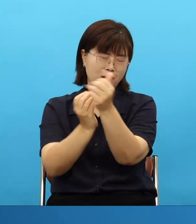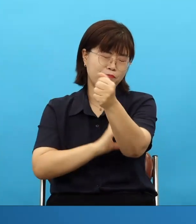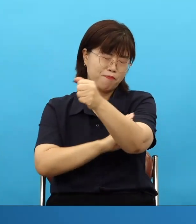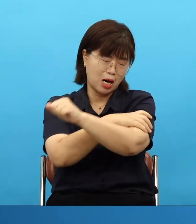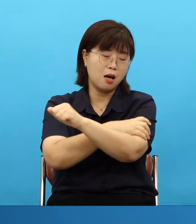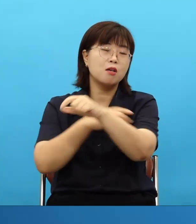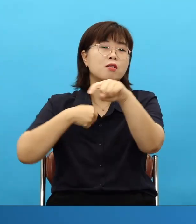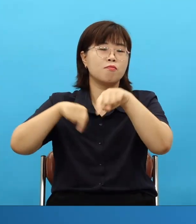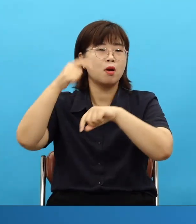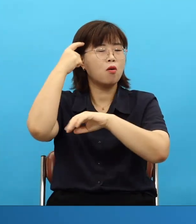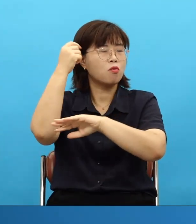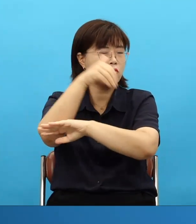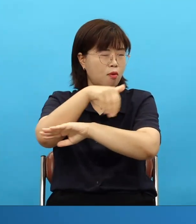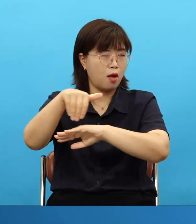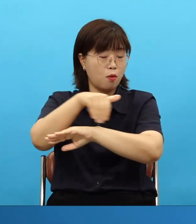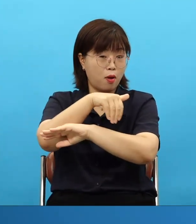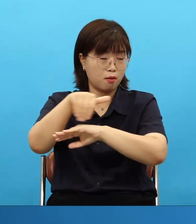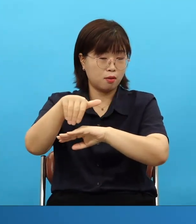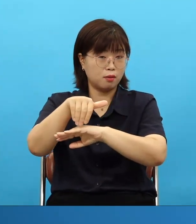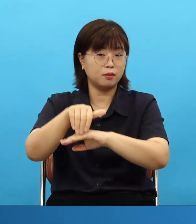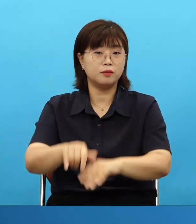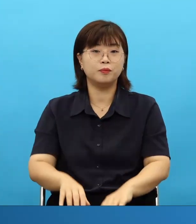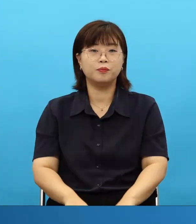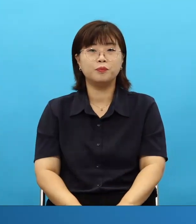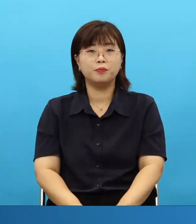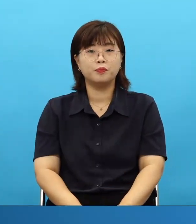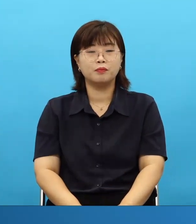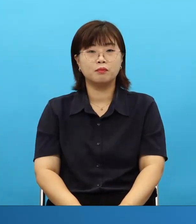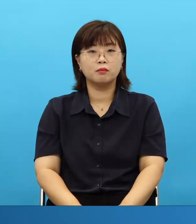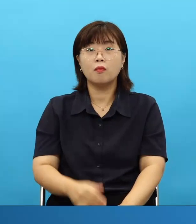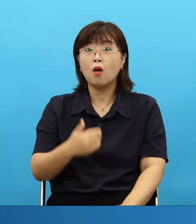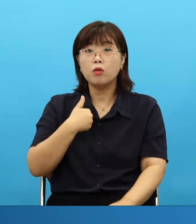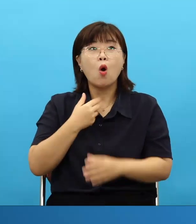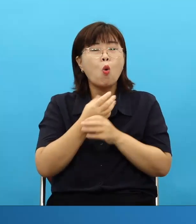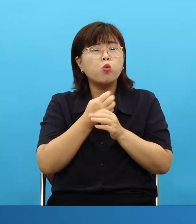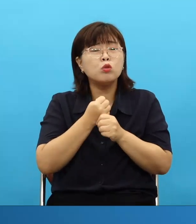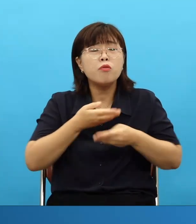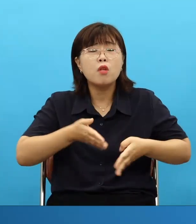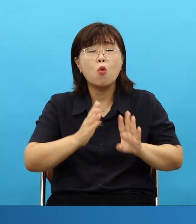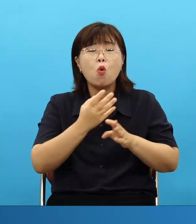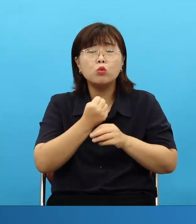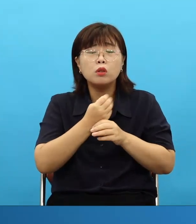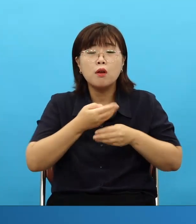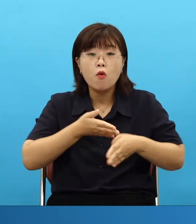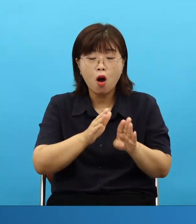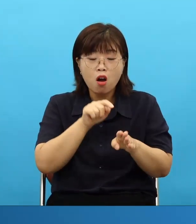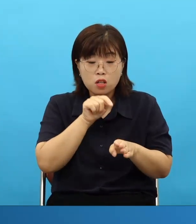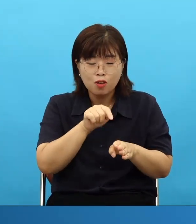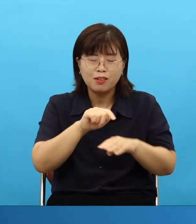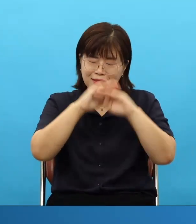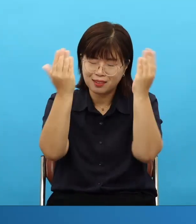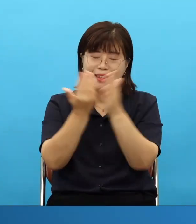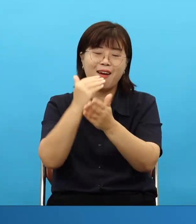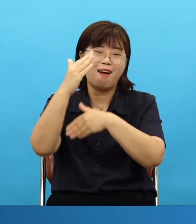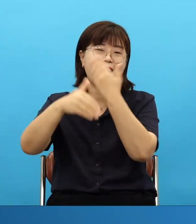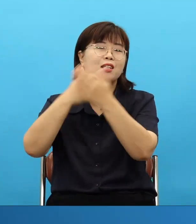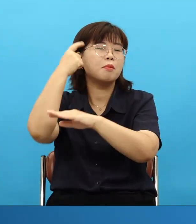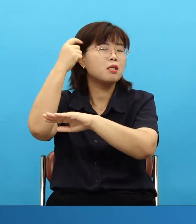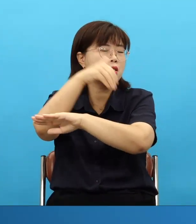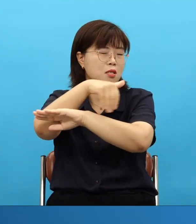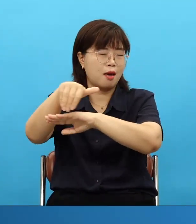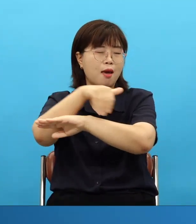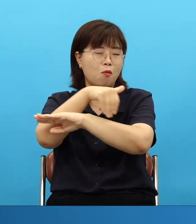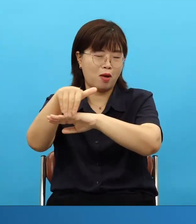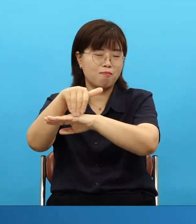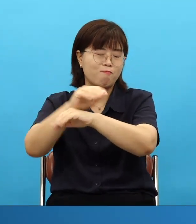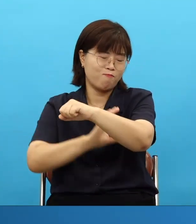the absolute sovereignty of God. 우리가 언제 태어났냐? 하나님의 절대주권이죠. When were you born? All of that is inside of